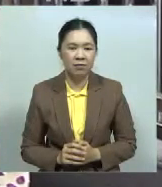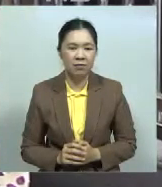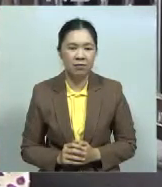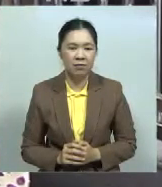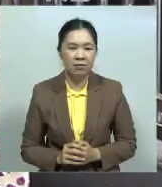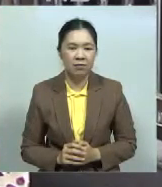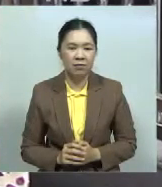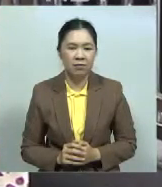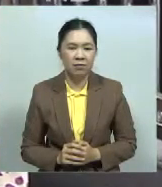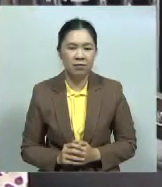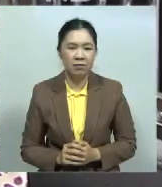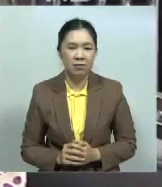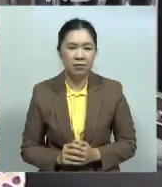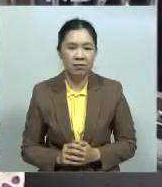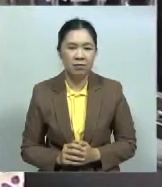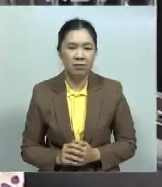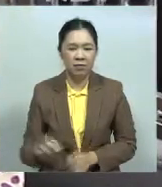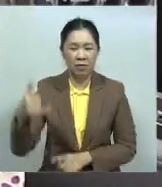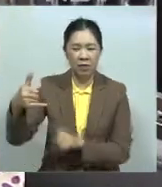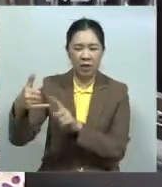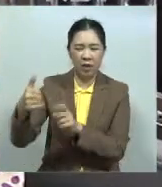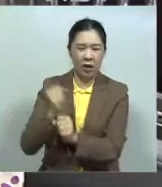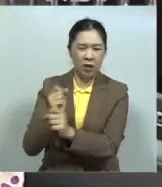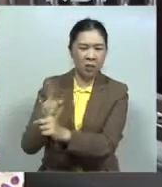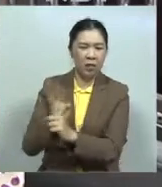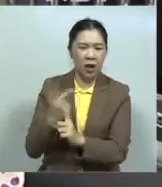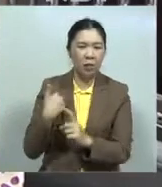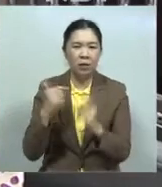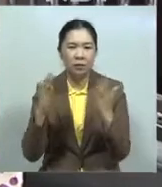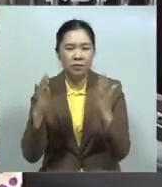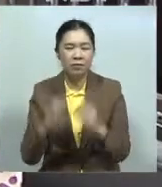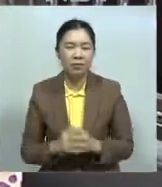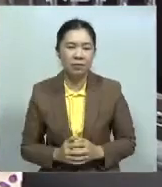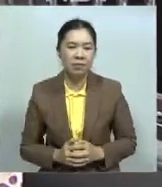เขาก็ยังแบบเขาก็ยังไม่อยากทำตามที่เขาพูดไว้อ่ะ